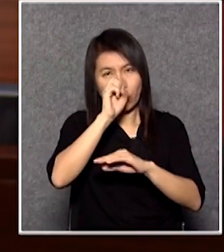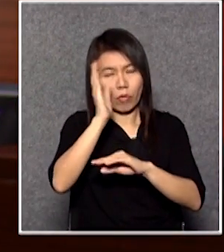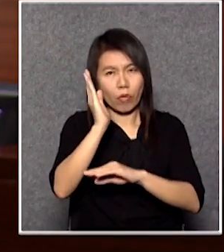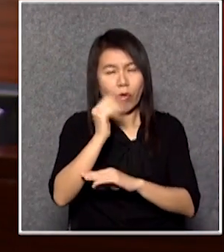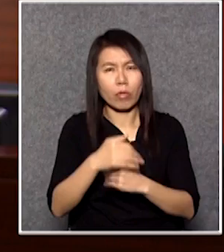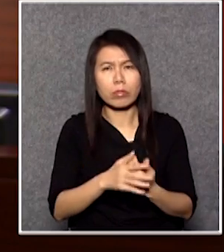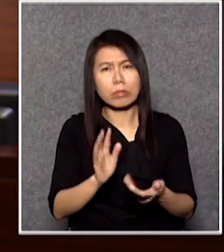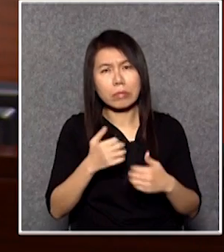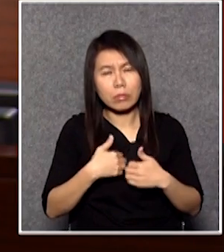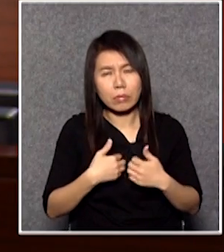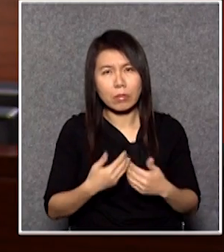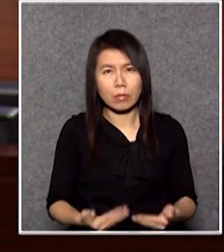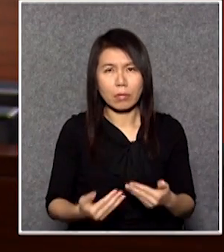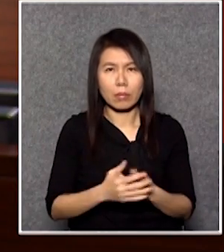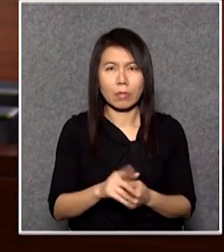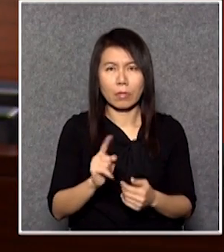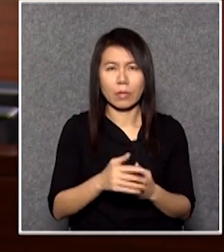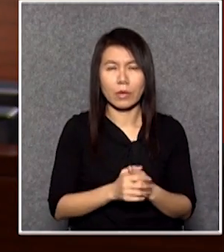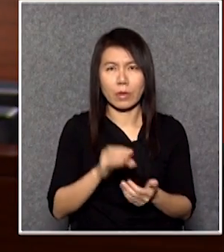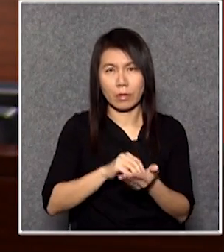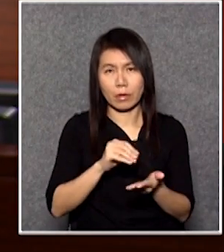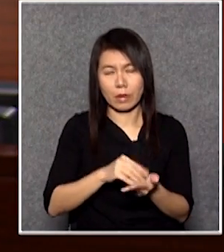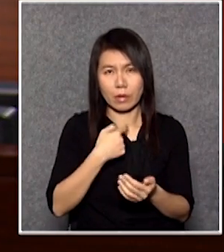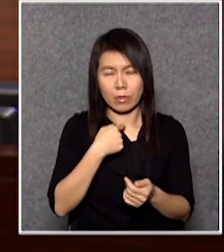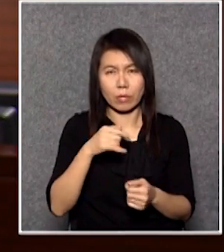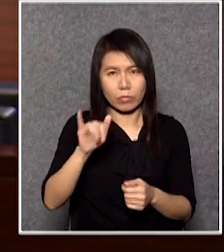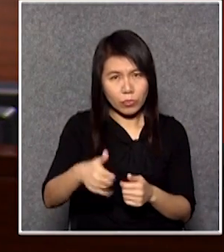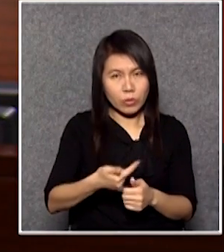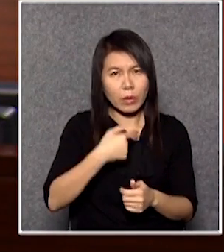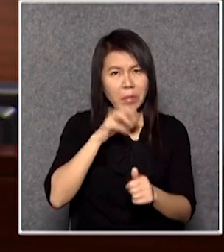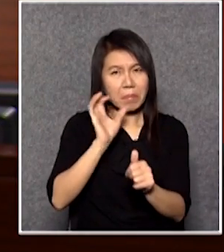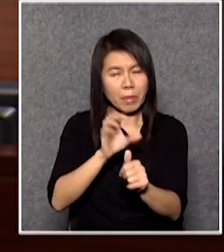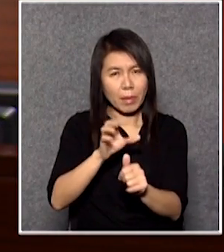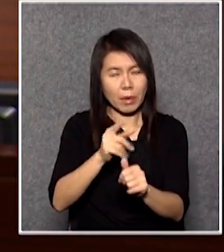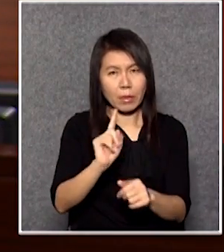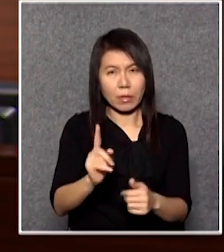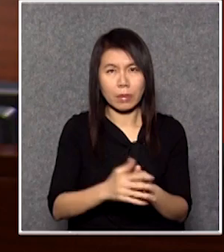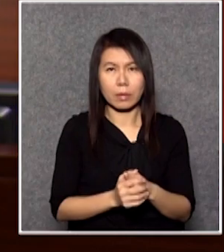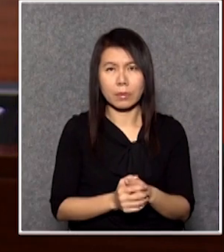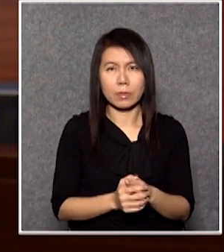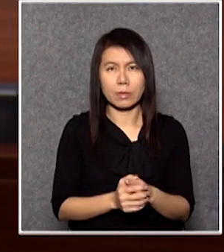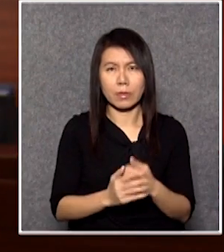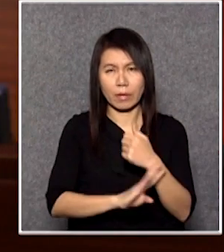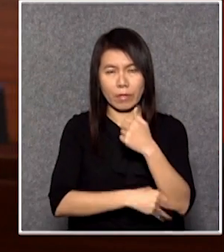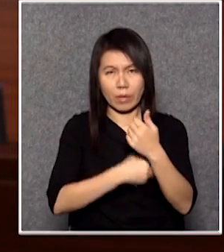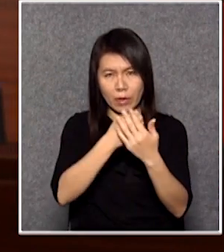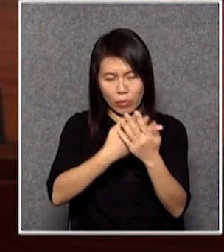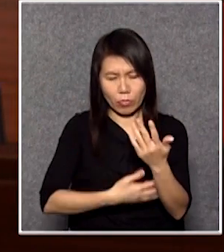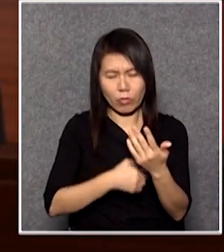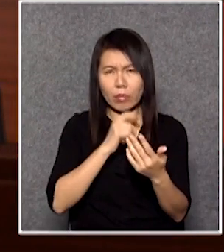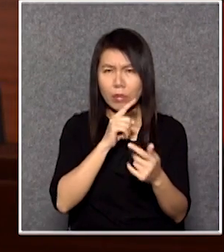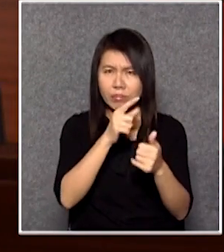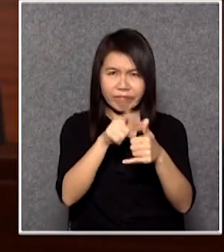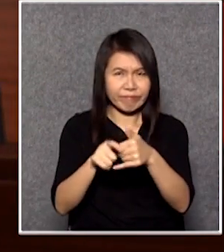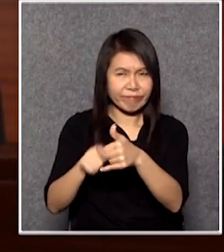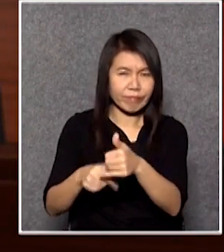呢，就一定要出來給你盤問呢？法律不能因人而異的嘛，也